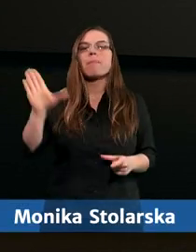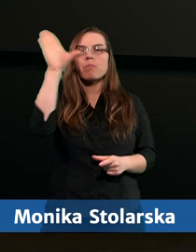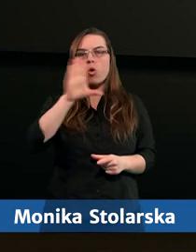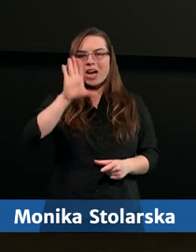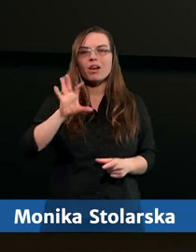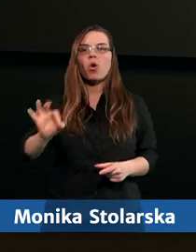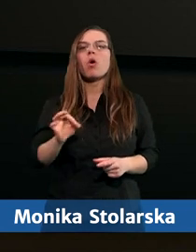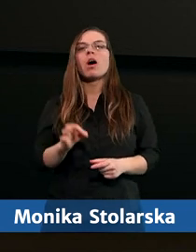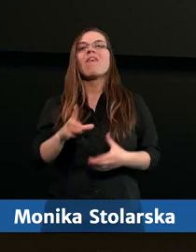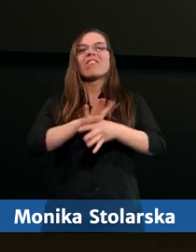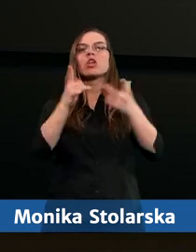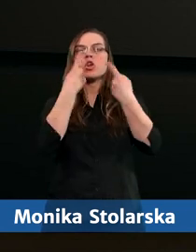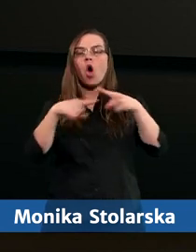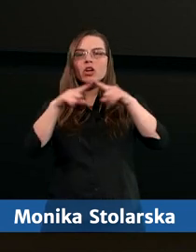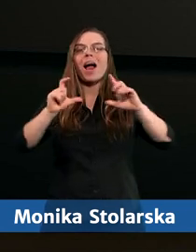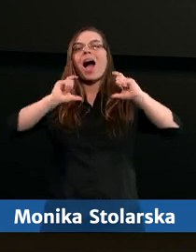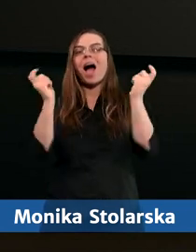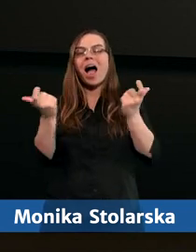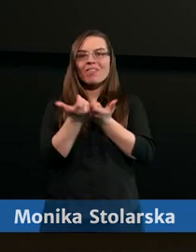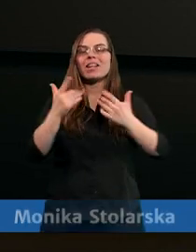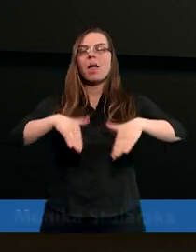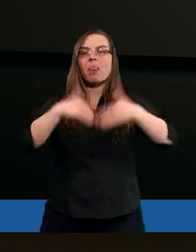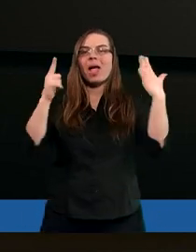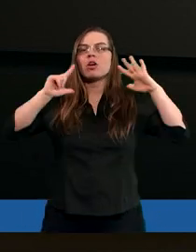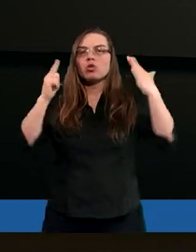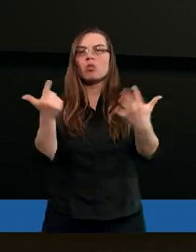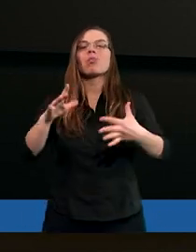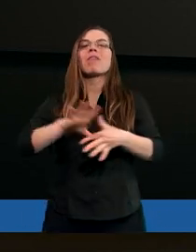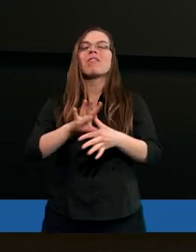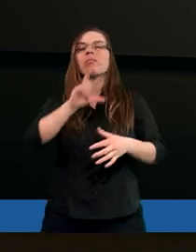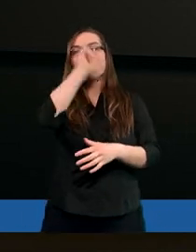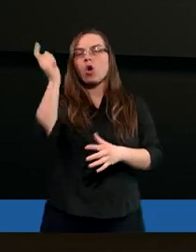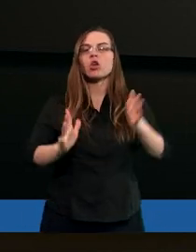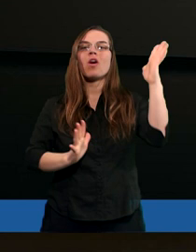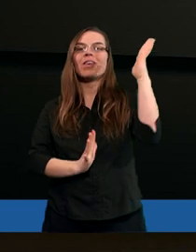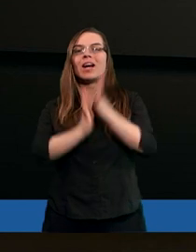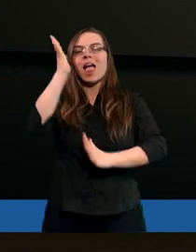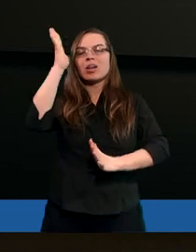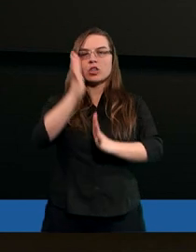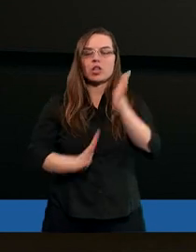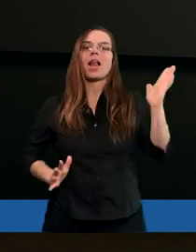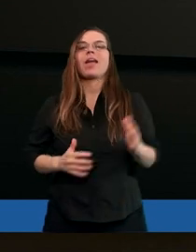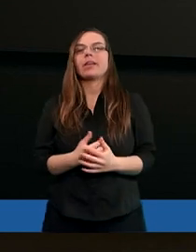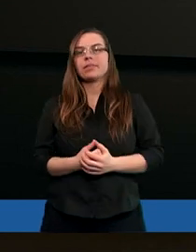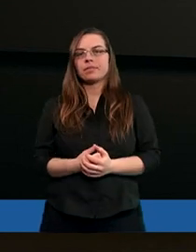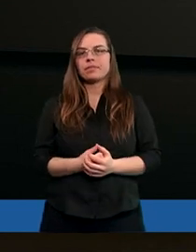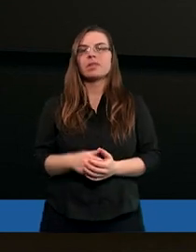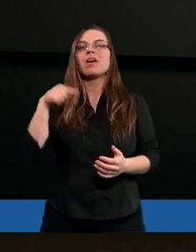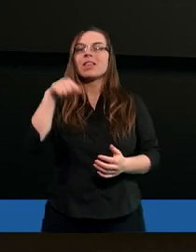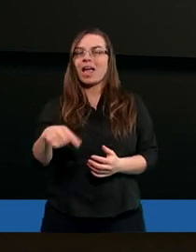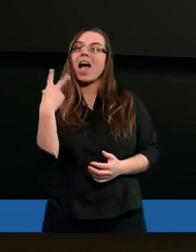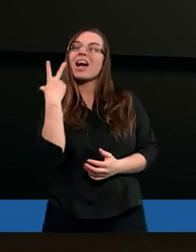w Kościele Adwentystów Dnia Siódmego w Zborze w Podkowie Leśnej. W tym